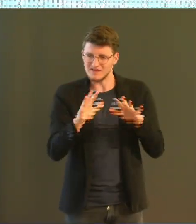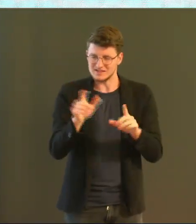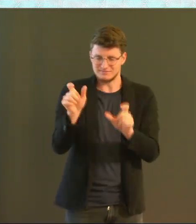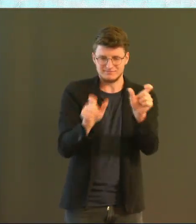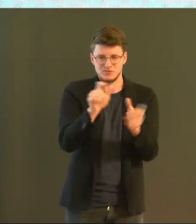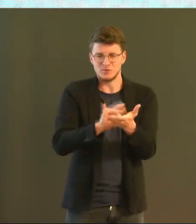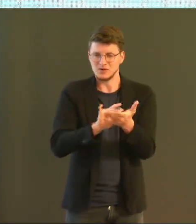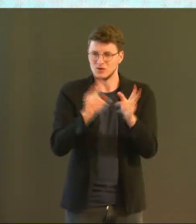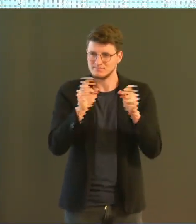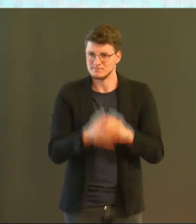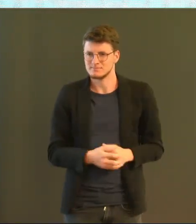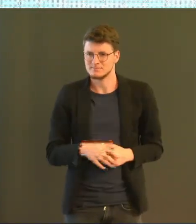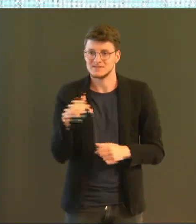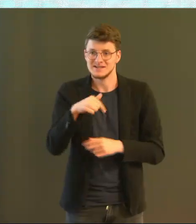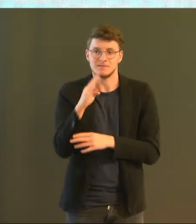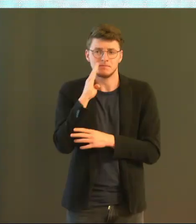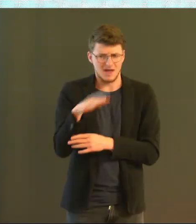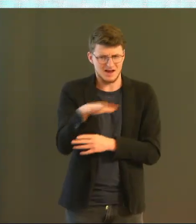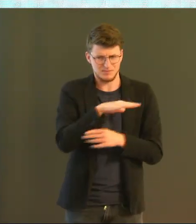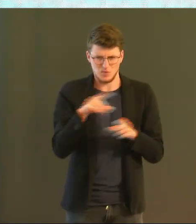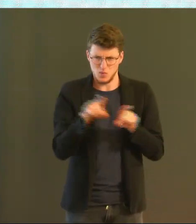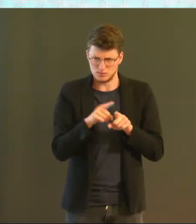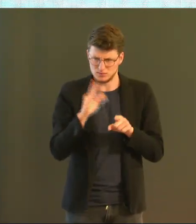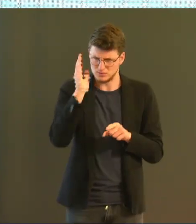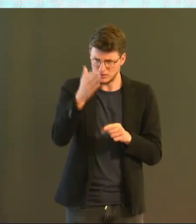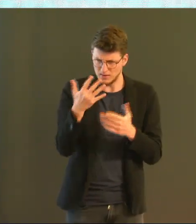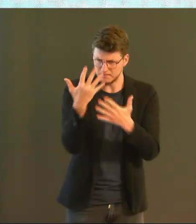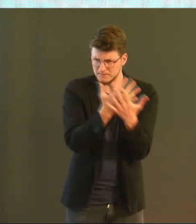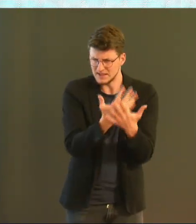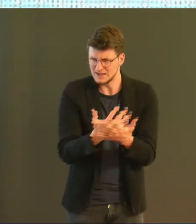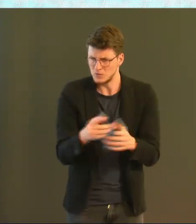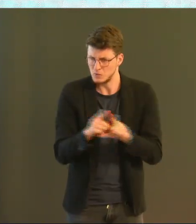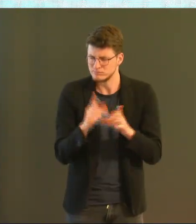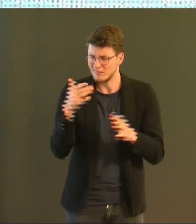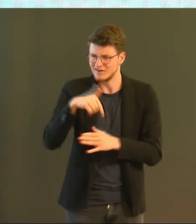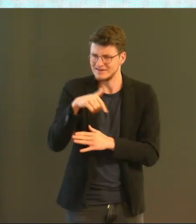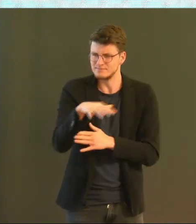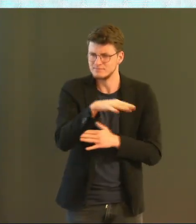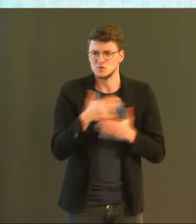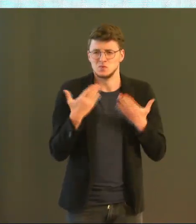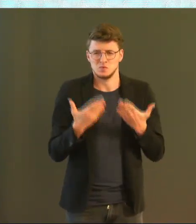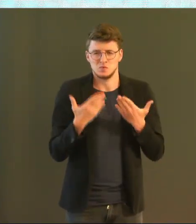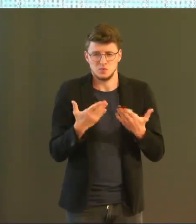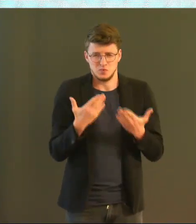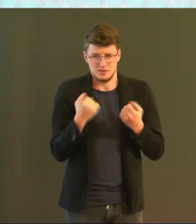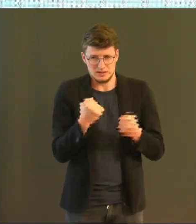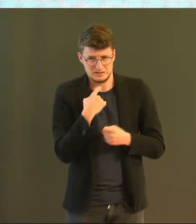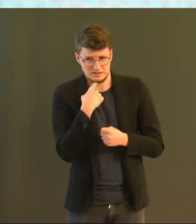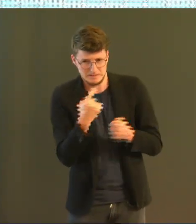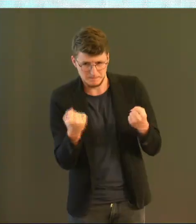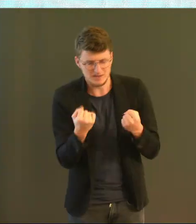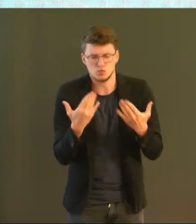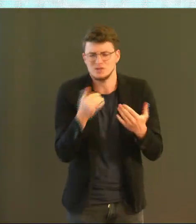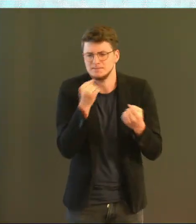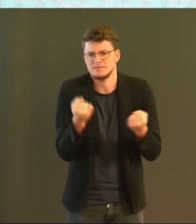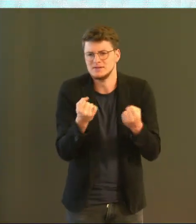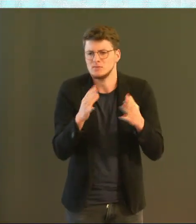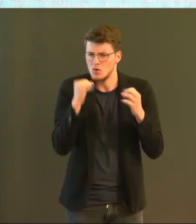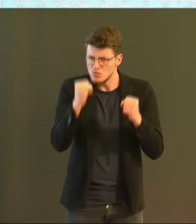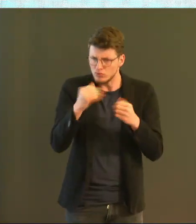libéraux comme acteur digne de tout comme cette oblique moment ortobene helvètes en occident 18 nizon mouloud